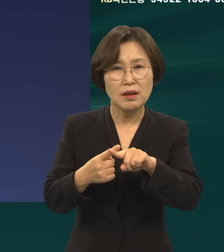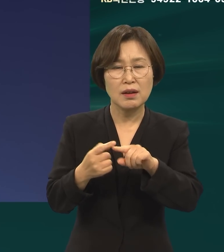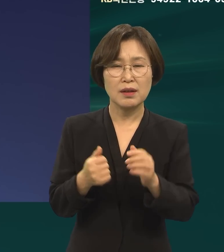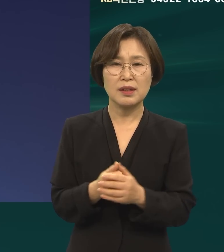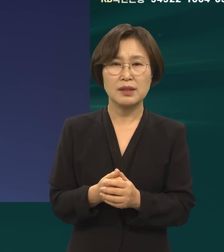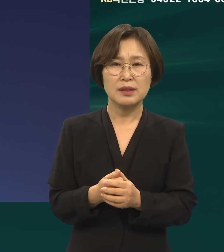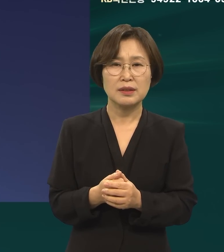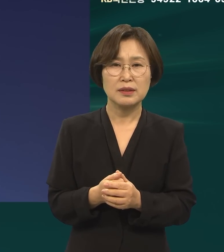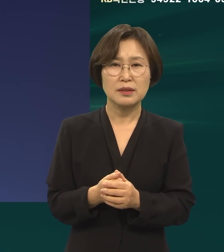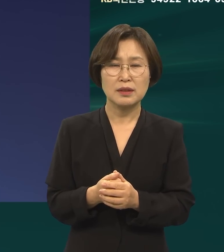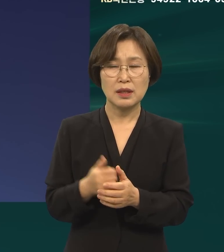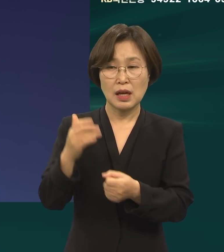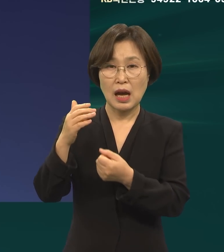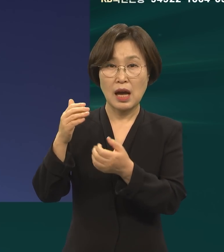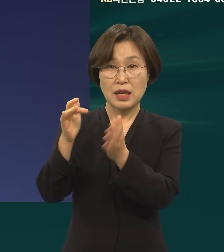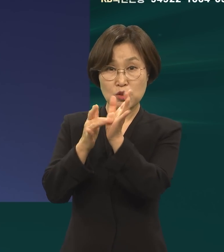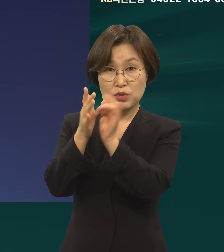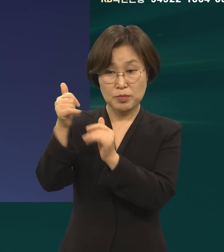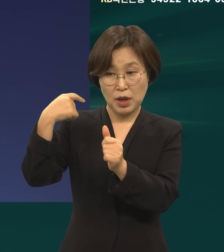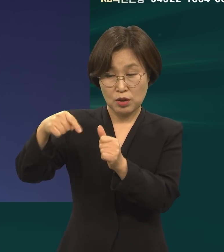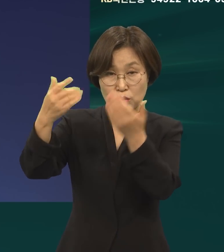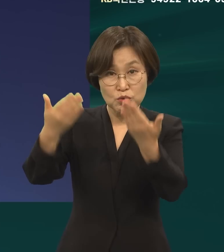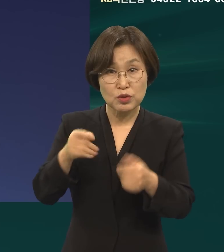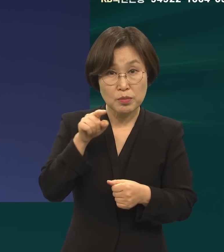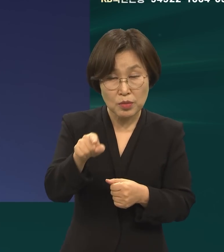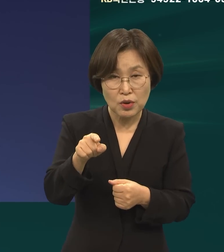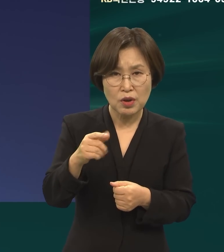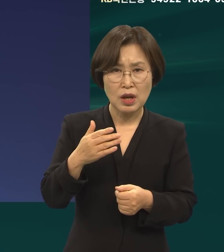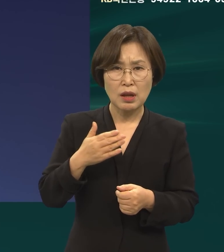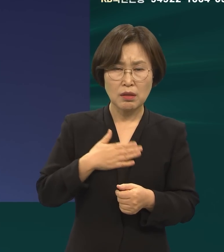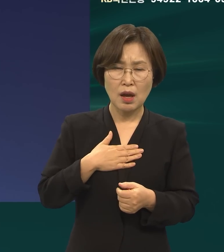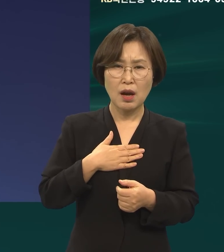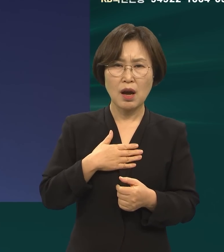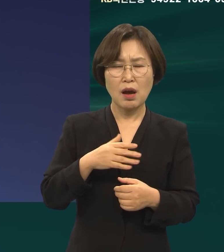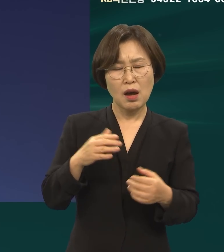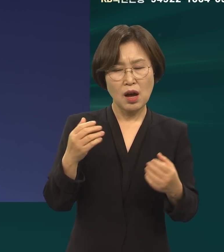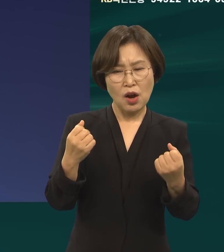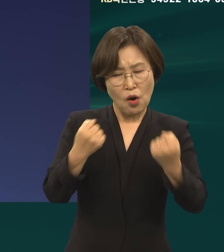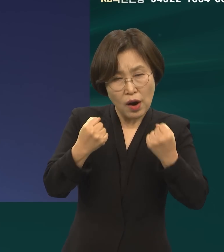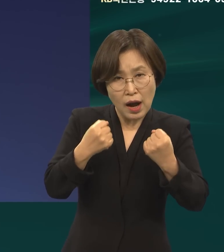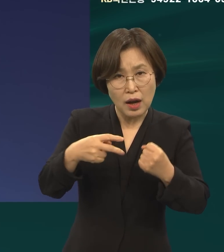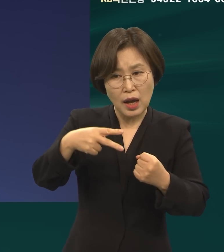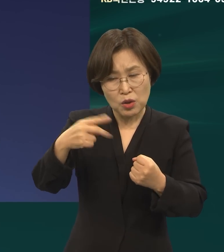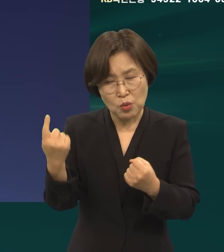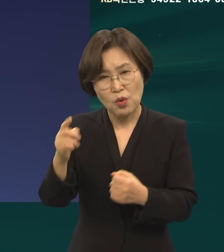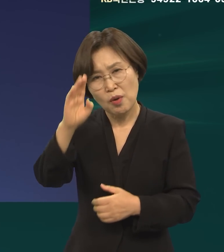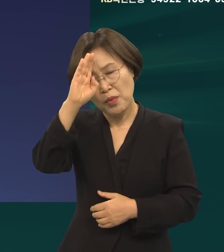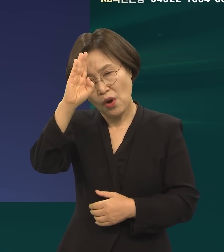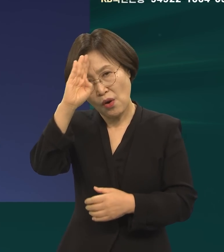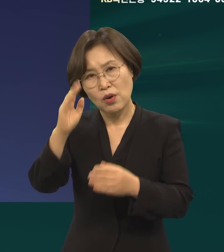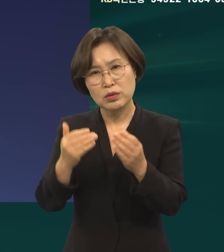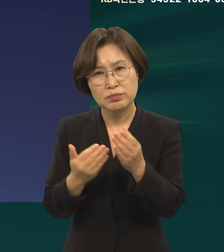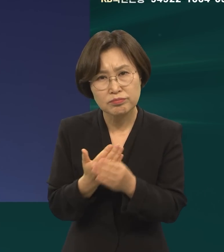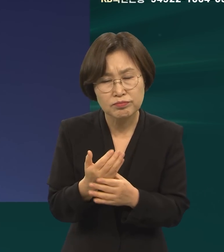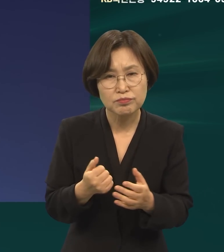신앙은 뭐냐? 내가 건강해도 병들어도, 병이 안 나도, 부해도 가난해도